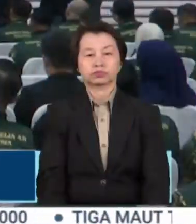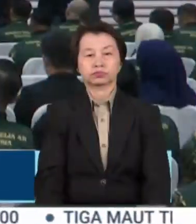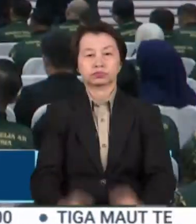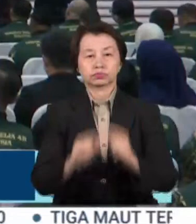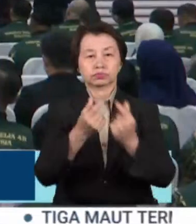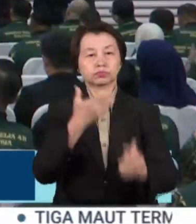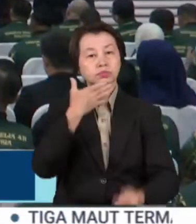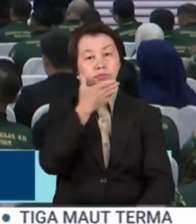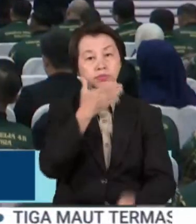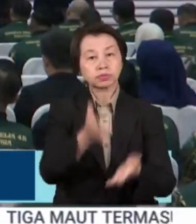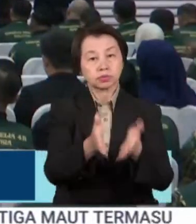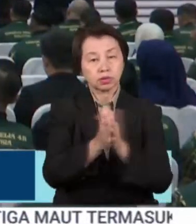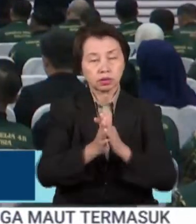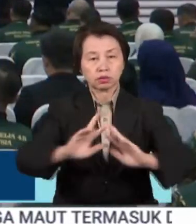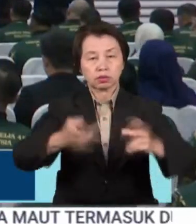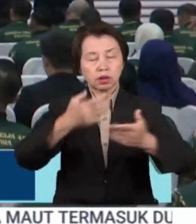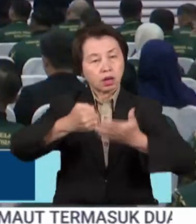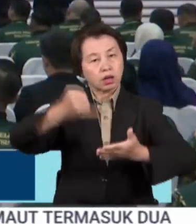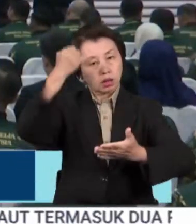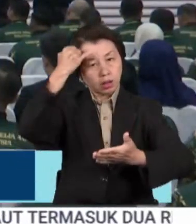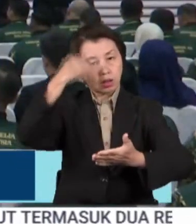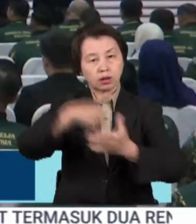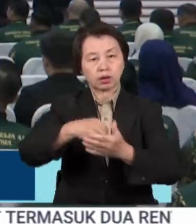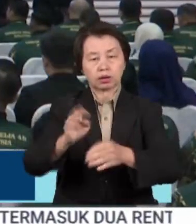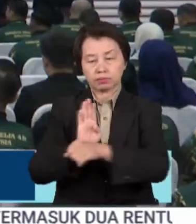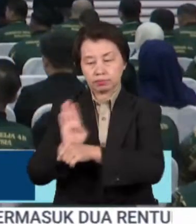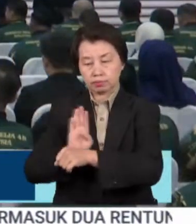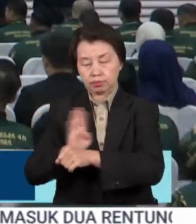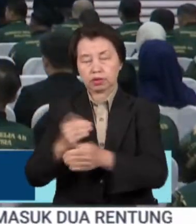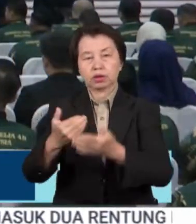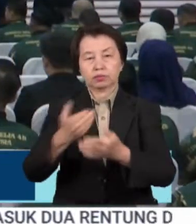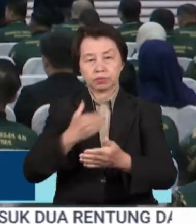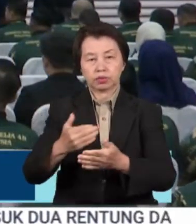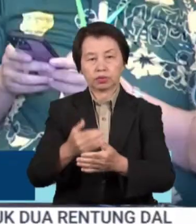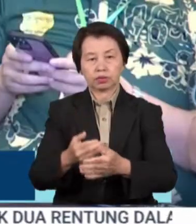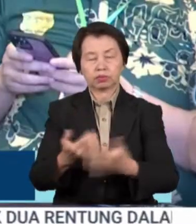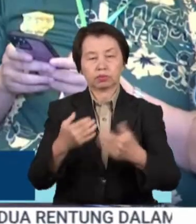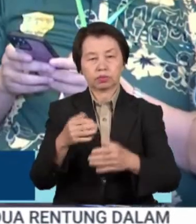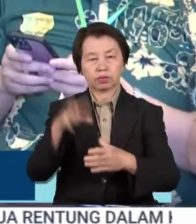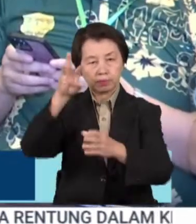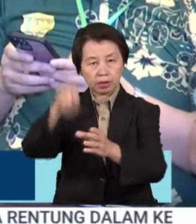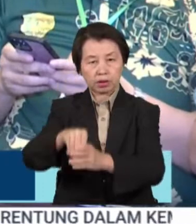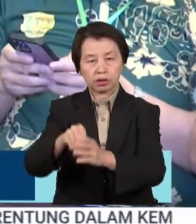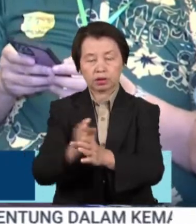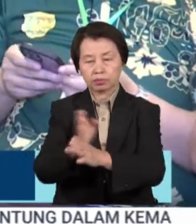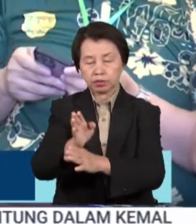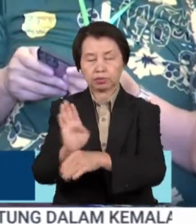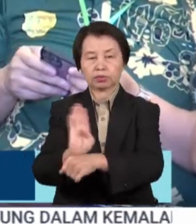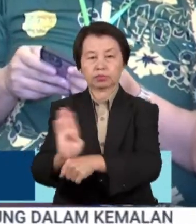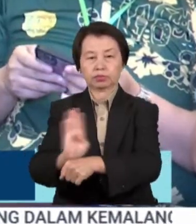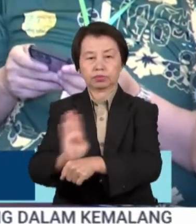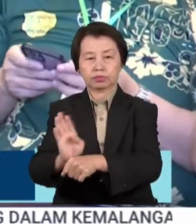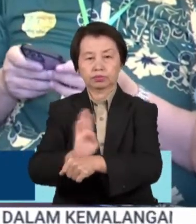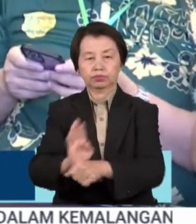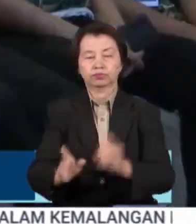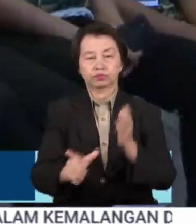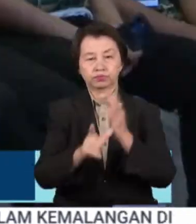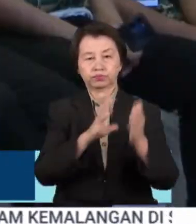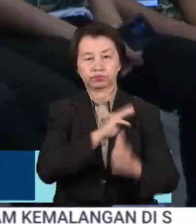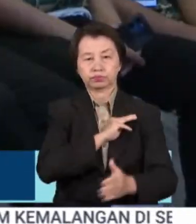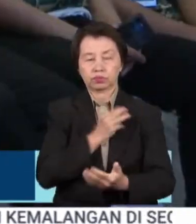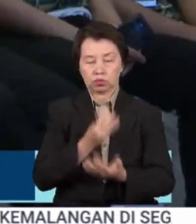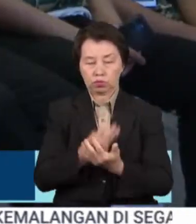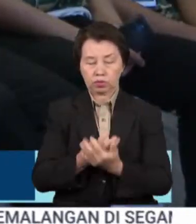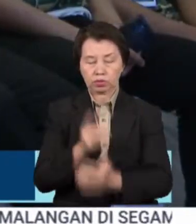Golongan belia disaran meningkatkan ilmu dalam bidang keusahawanan sebelum menjinakkan diri dalam bidang perniagaan. Timbalan Menteri